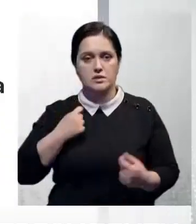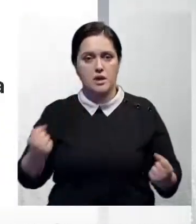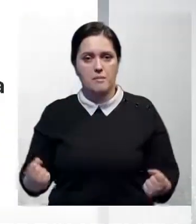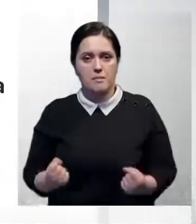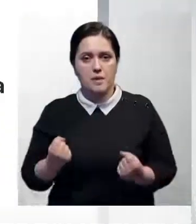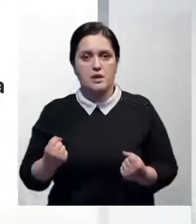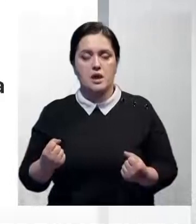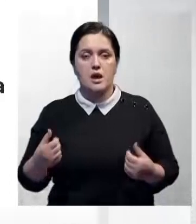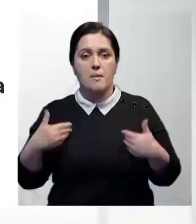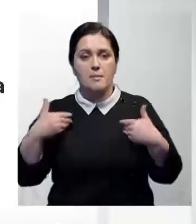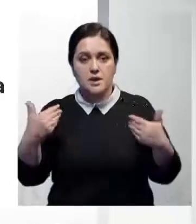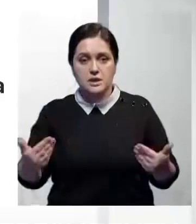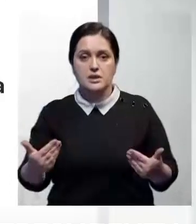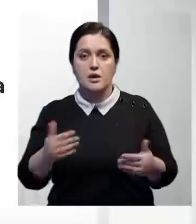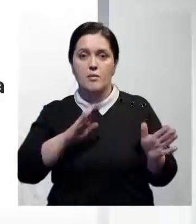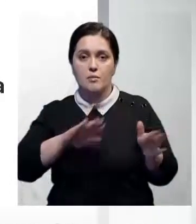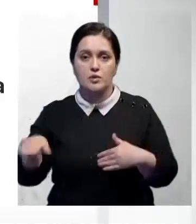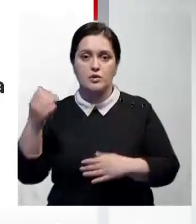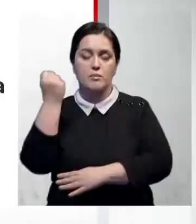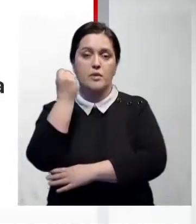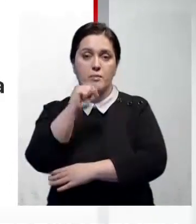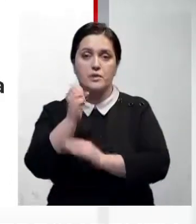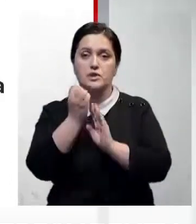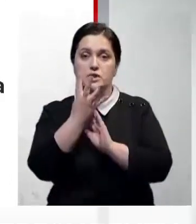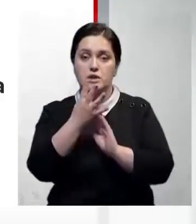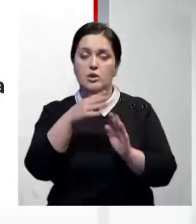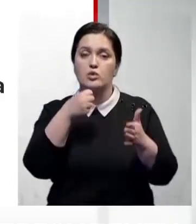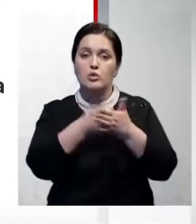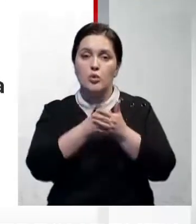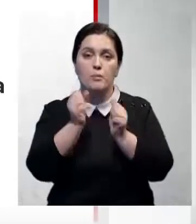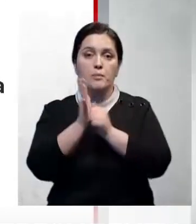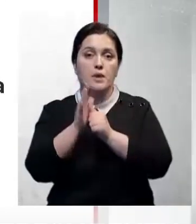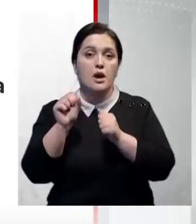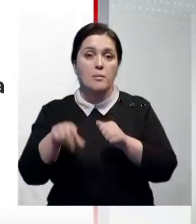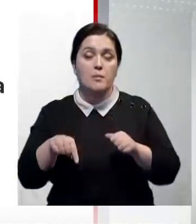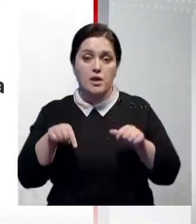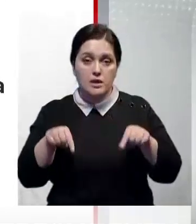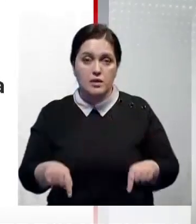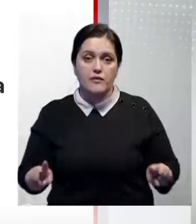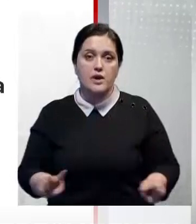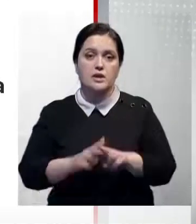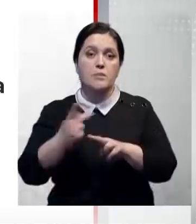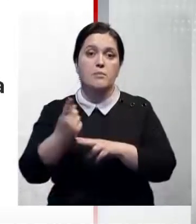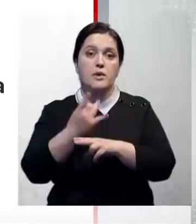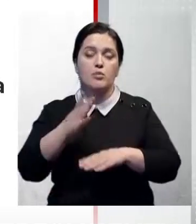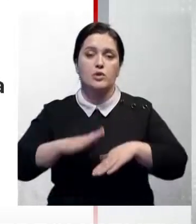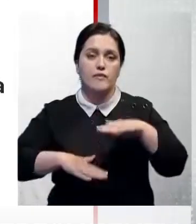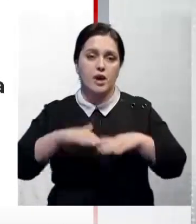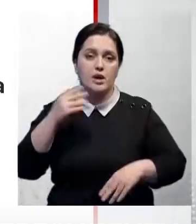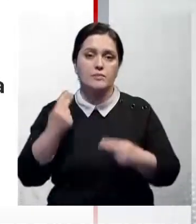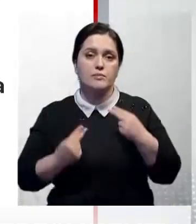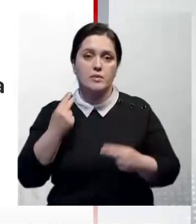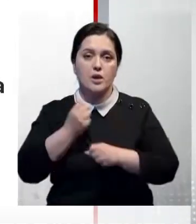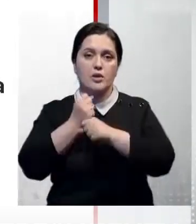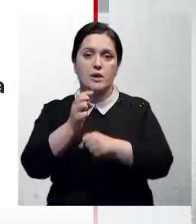за поддержку и поздравления после ее побед. Напомню, с 14 по 15 апреля в Астане впервые пройдет квалификационный матч